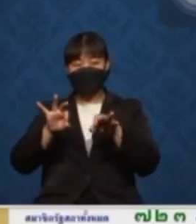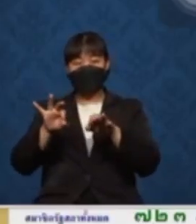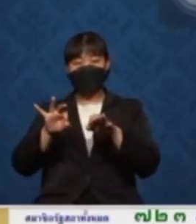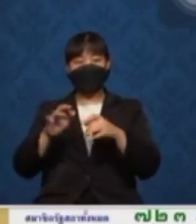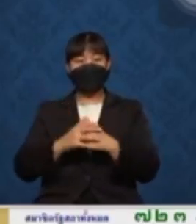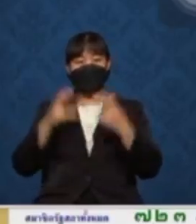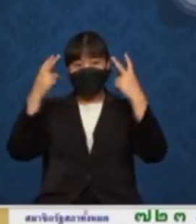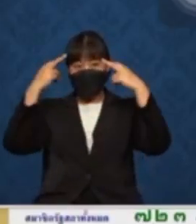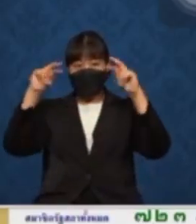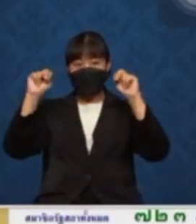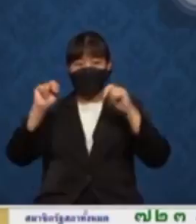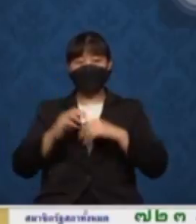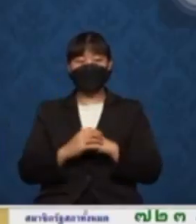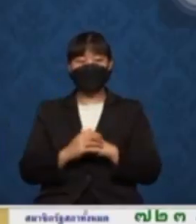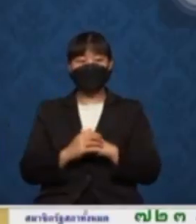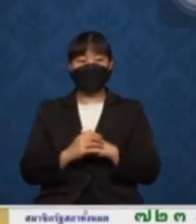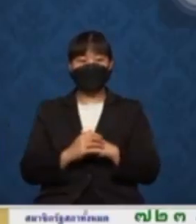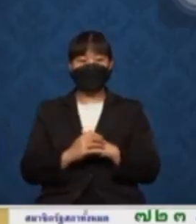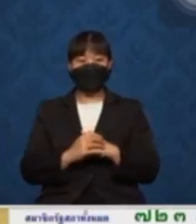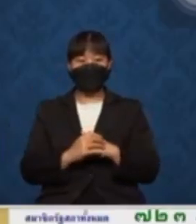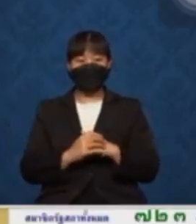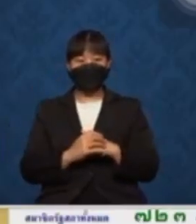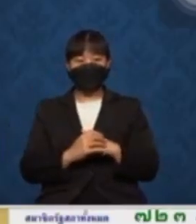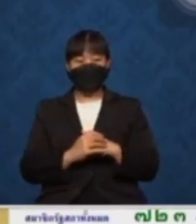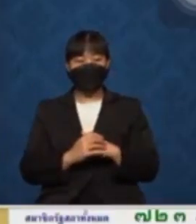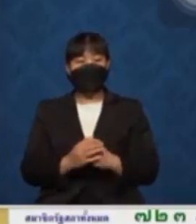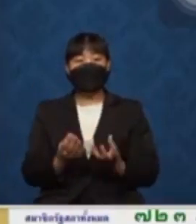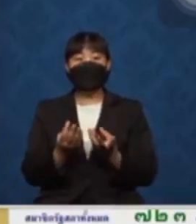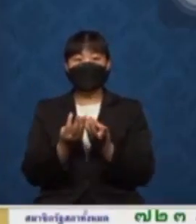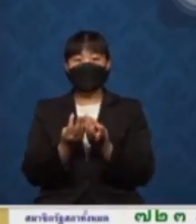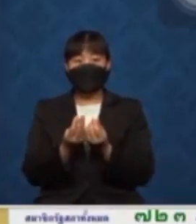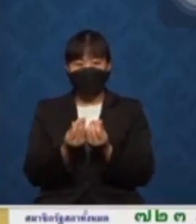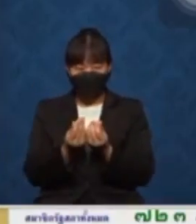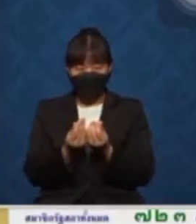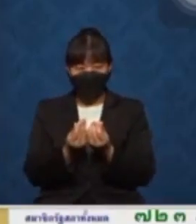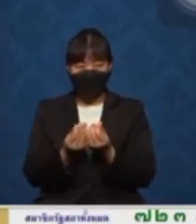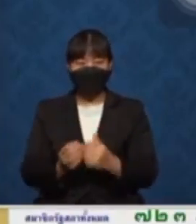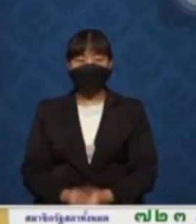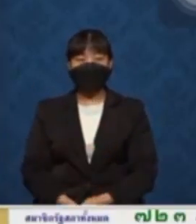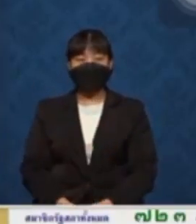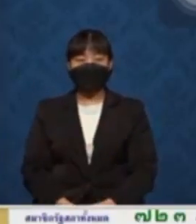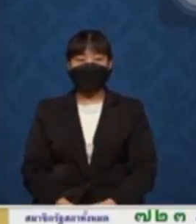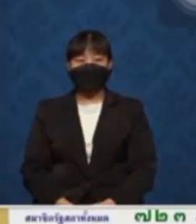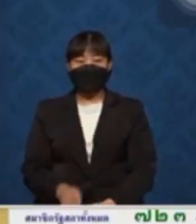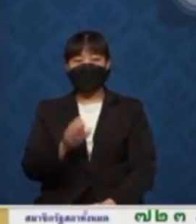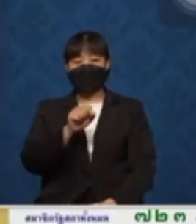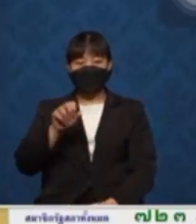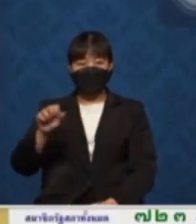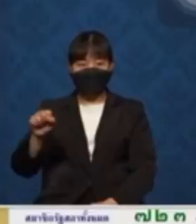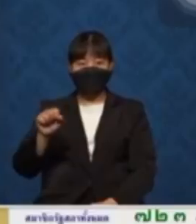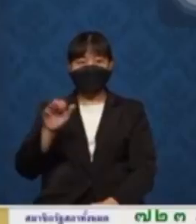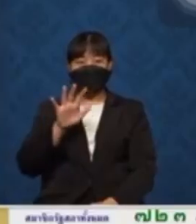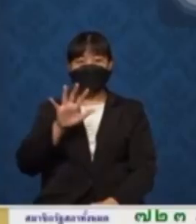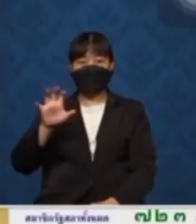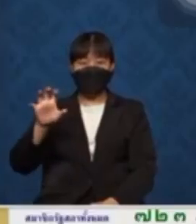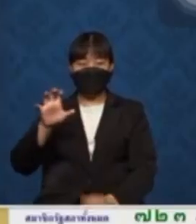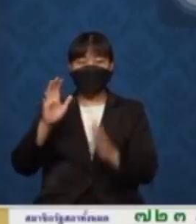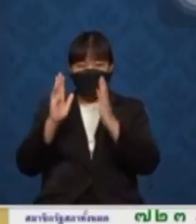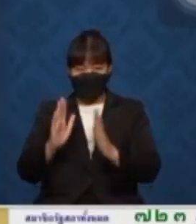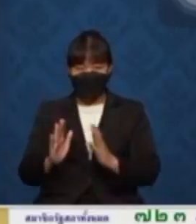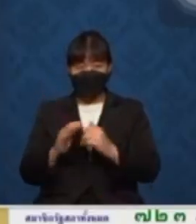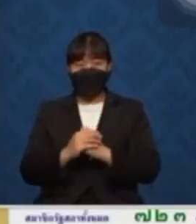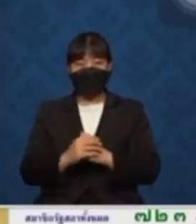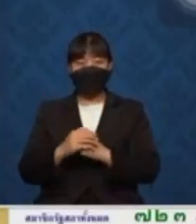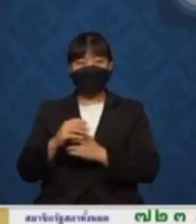ของระบอบประชาธิปไตยผมลองไปคำนวณตัวเลขเล่นๆมานะครับก็จะค้นพบนะครับว่าในเมื่อสส500คนมาจากการลงคะแนนของประชา